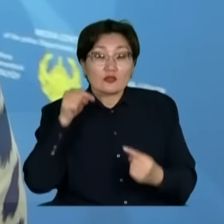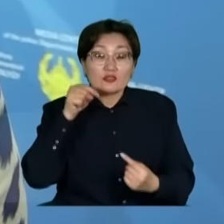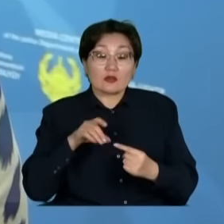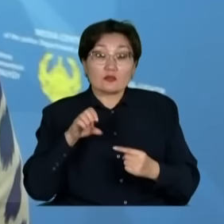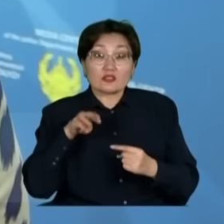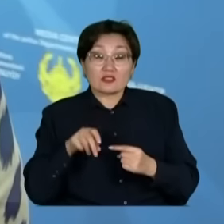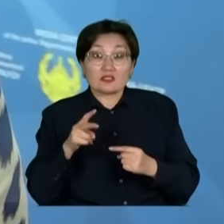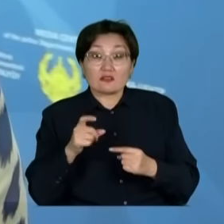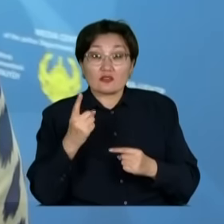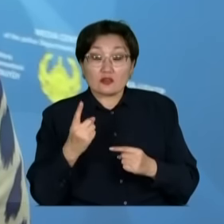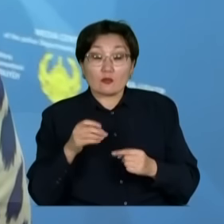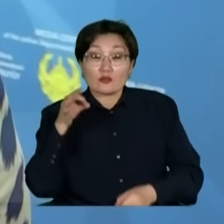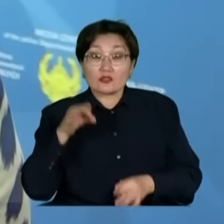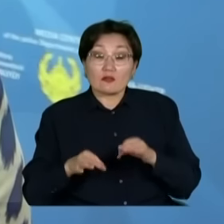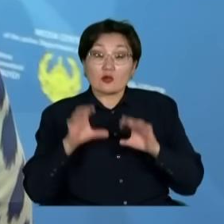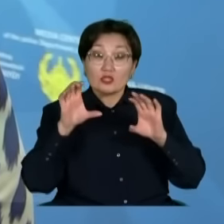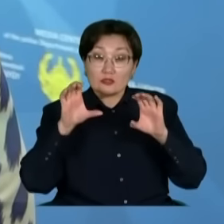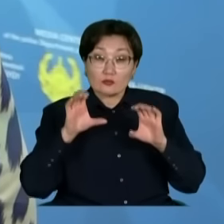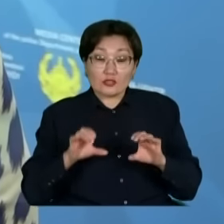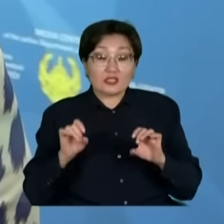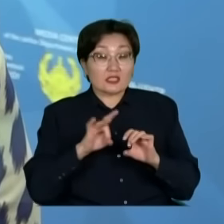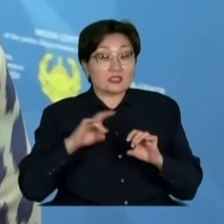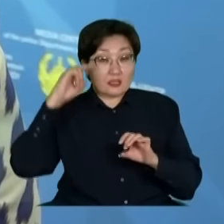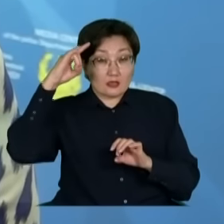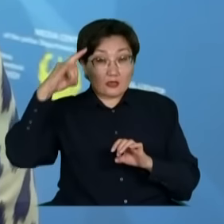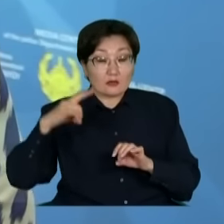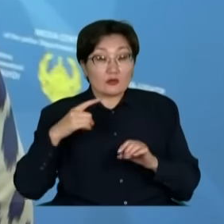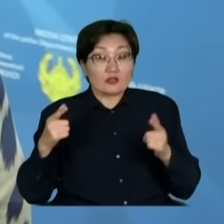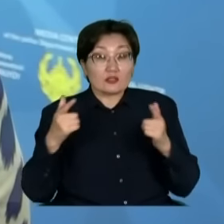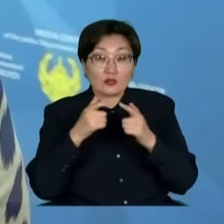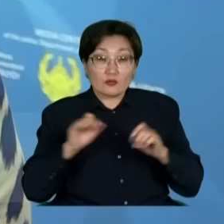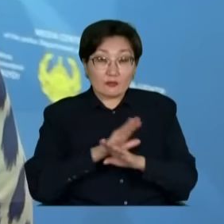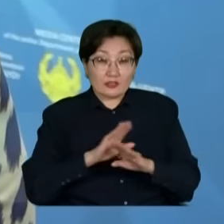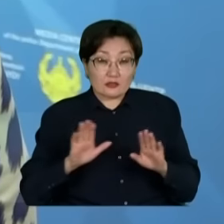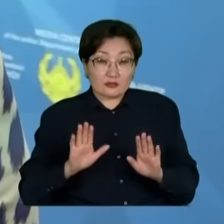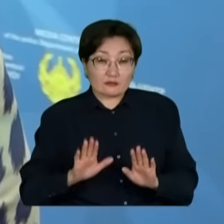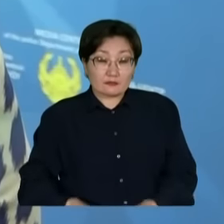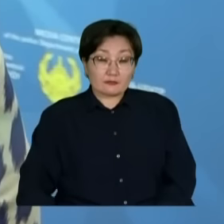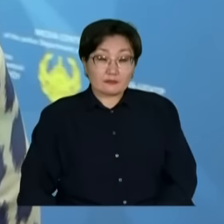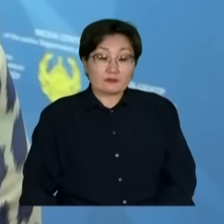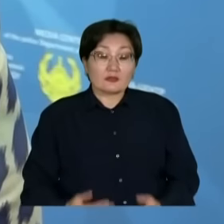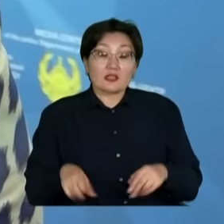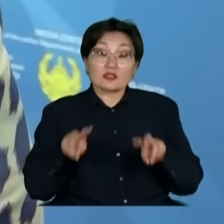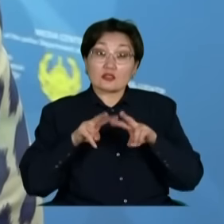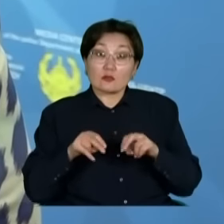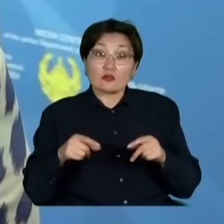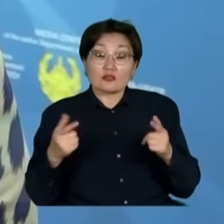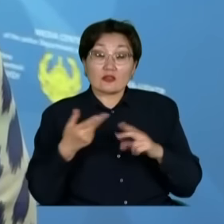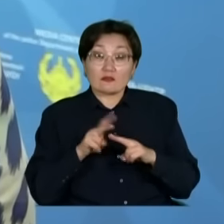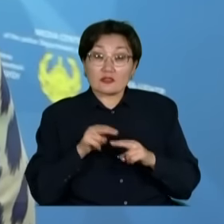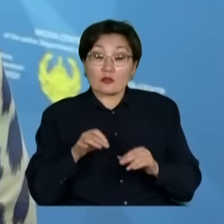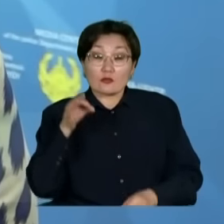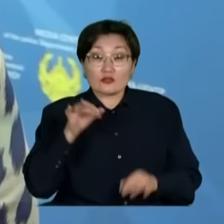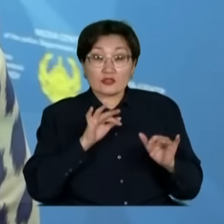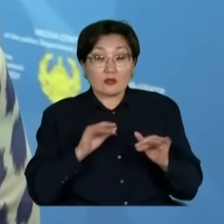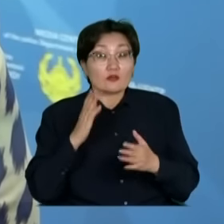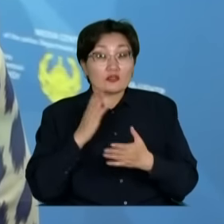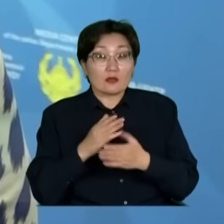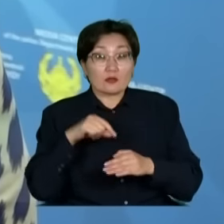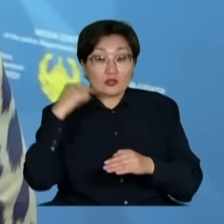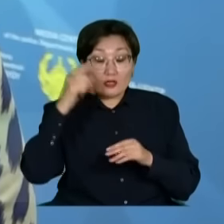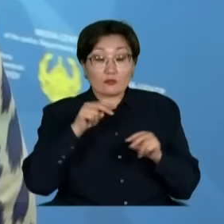статьёй 2011 уголовно-процессуального ко Республики Казахстан разглашению не подлежит расследование данного уголовного дела находится на